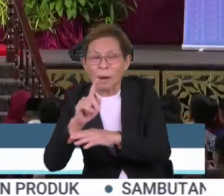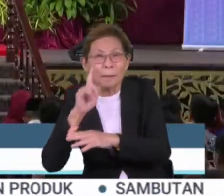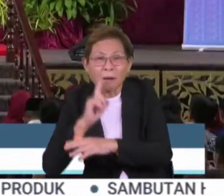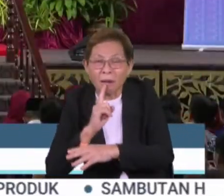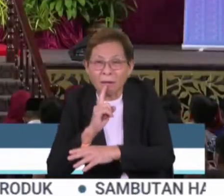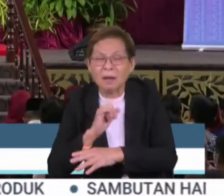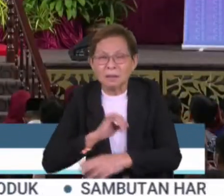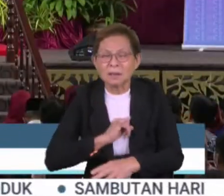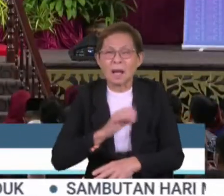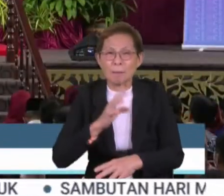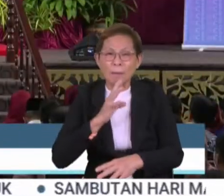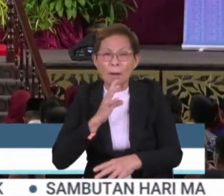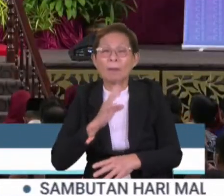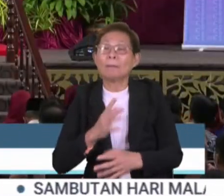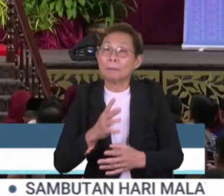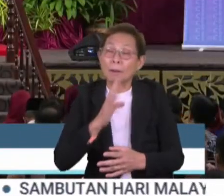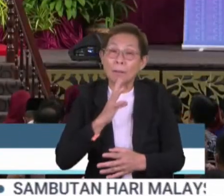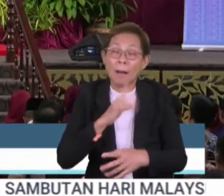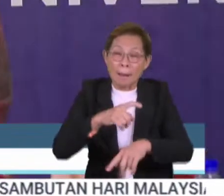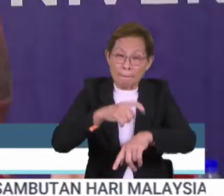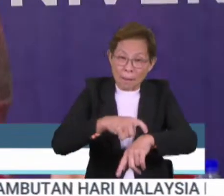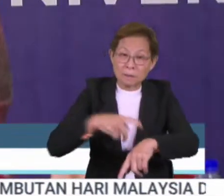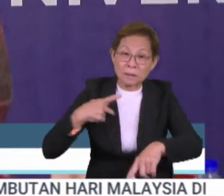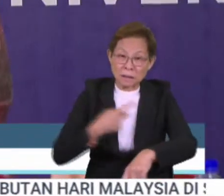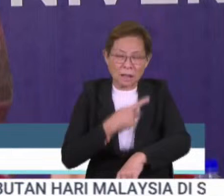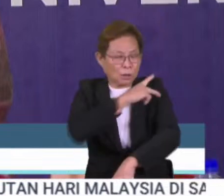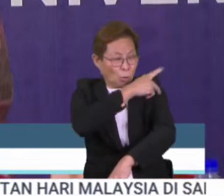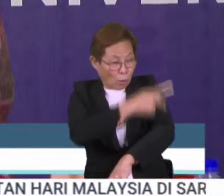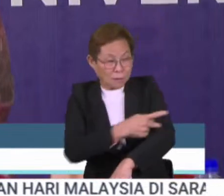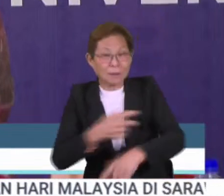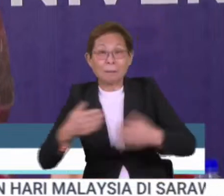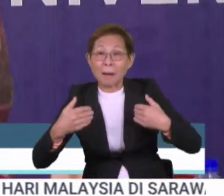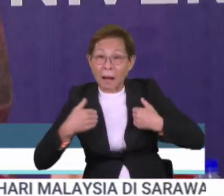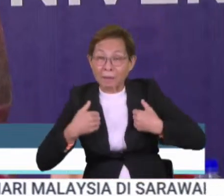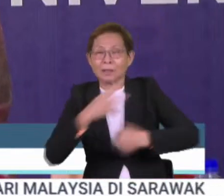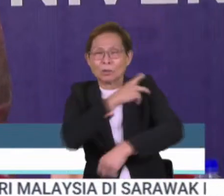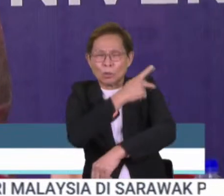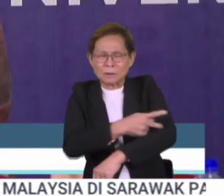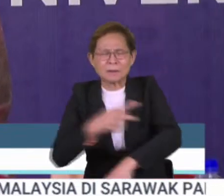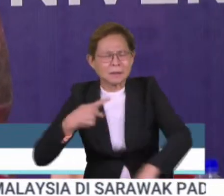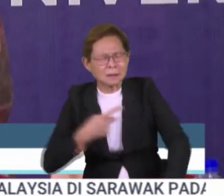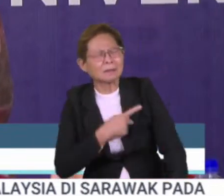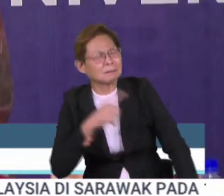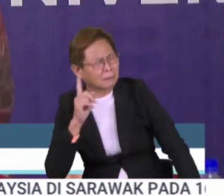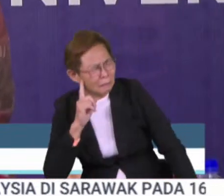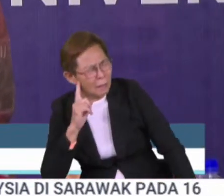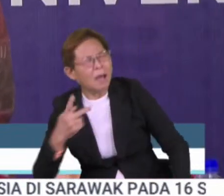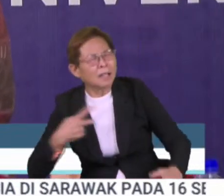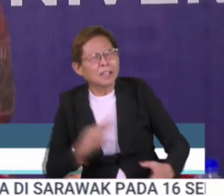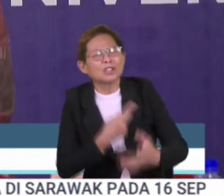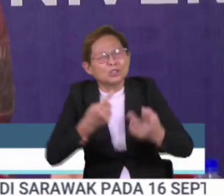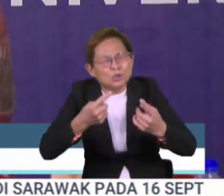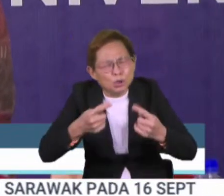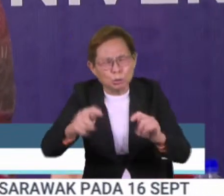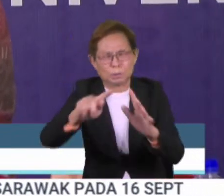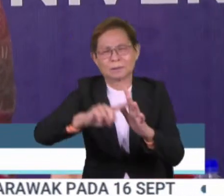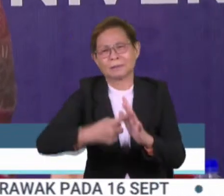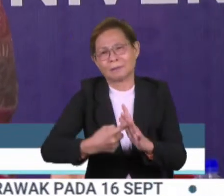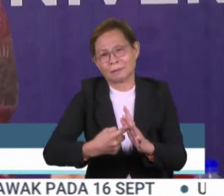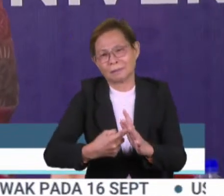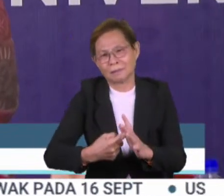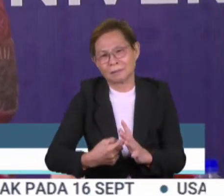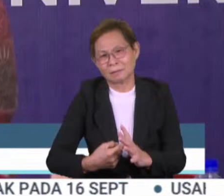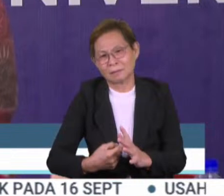nak sebut di sini itu, bila tersebut, masa kita ada kuasa kerajaan, masa ini kita dengar dan kita cuba laksanakanlah.